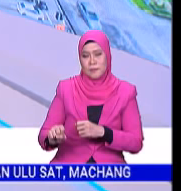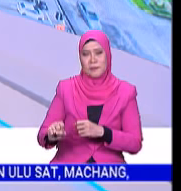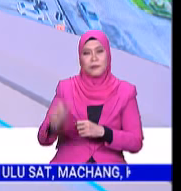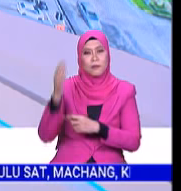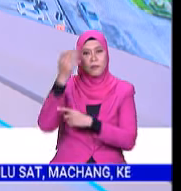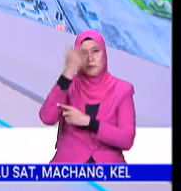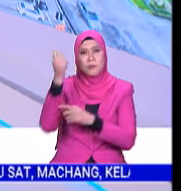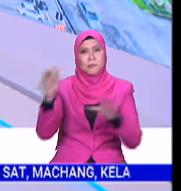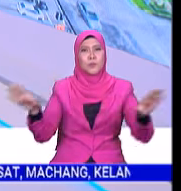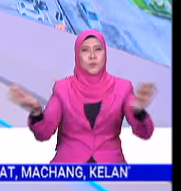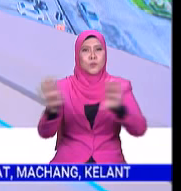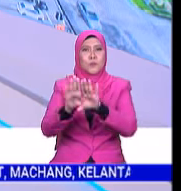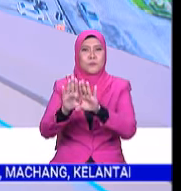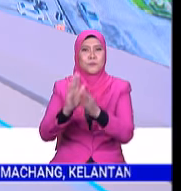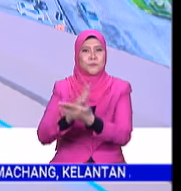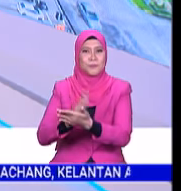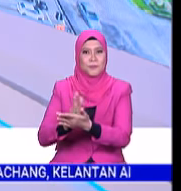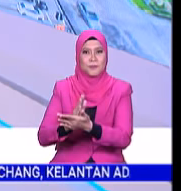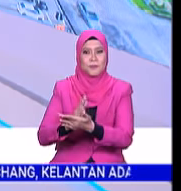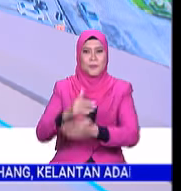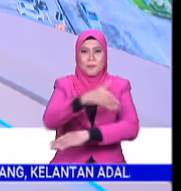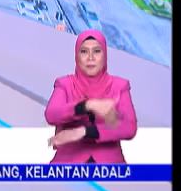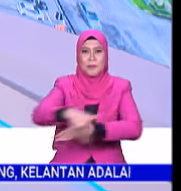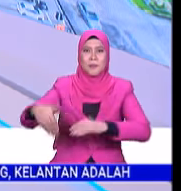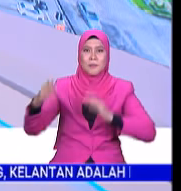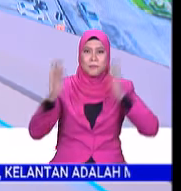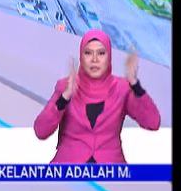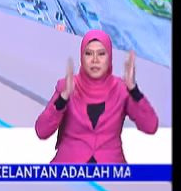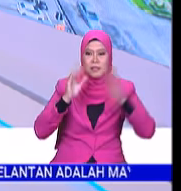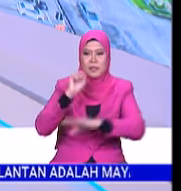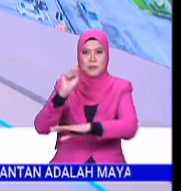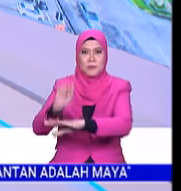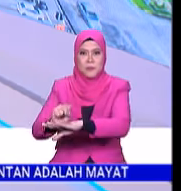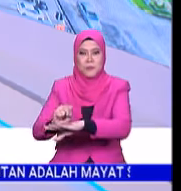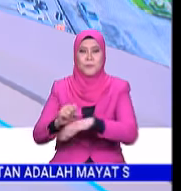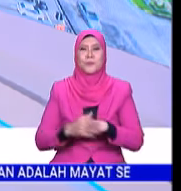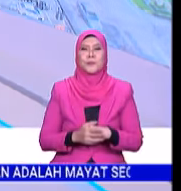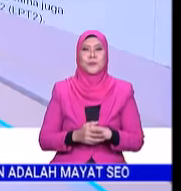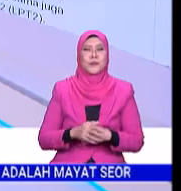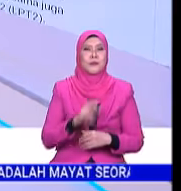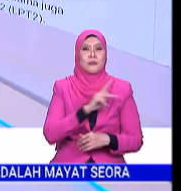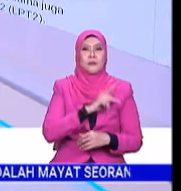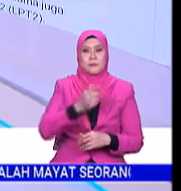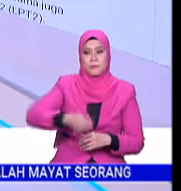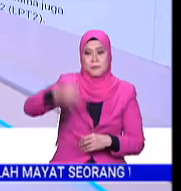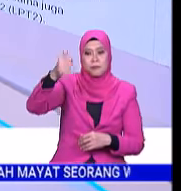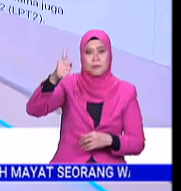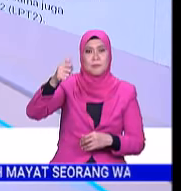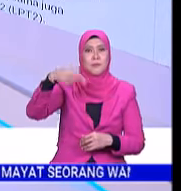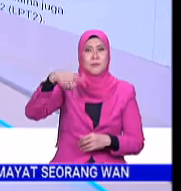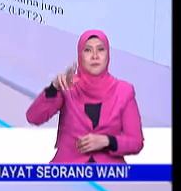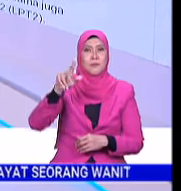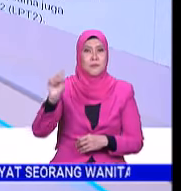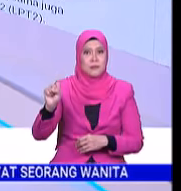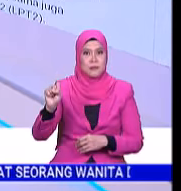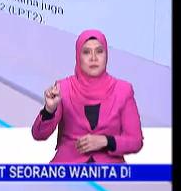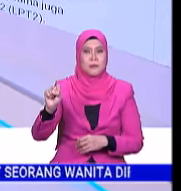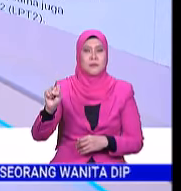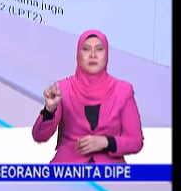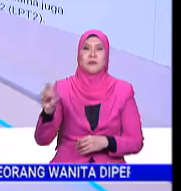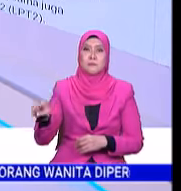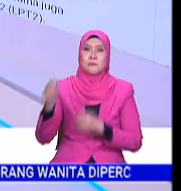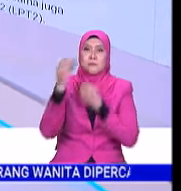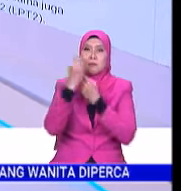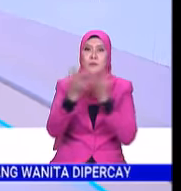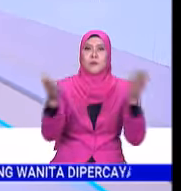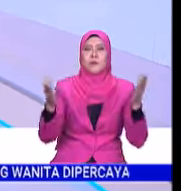susulan penutupan sementara sempadan Malaysia Singapura. Ketua Perhubungan Libat Urus Strategik Plus Said Muhammad Idit